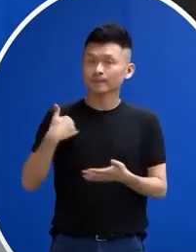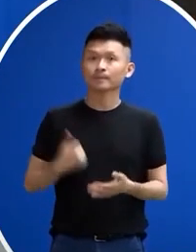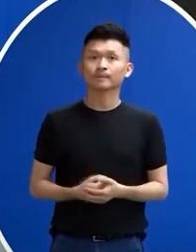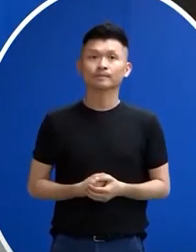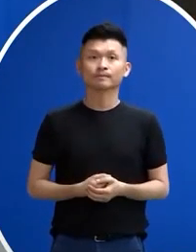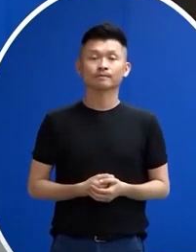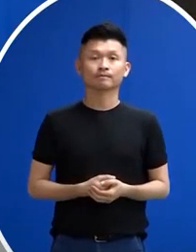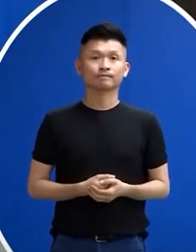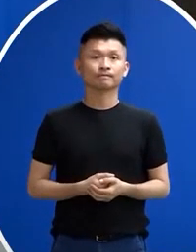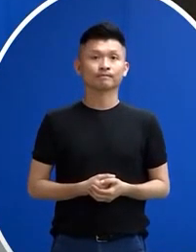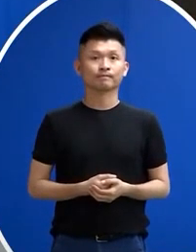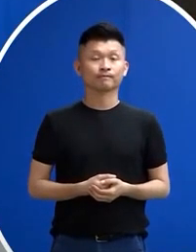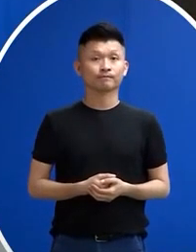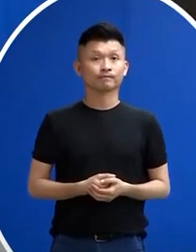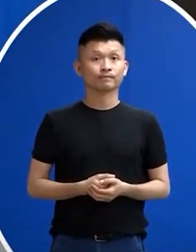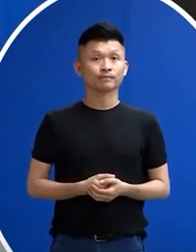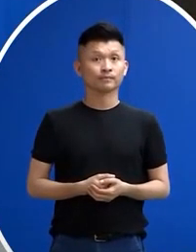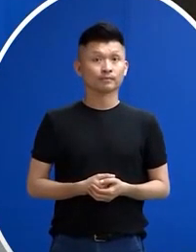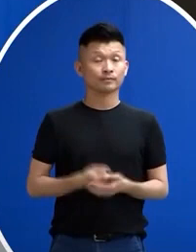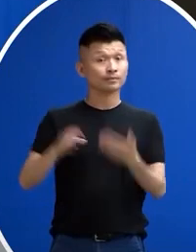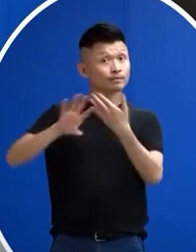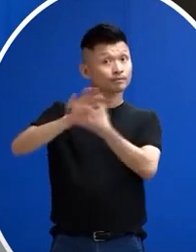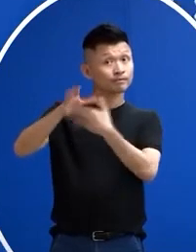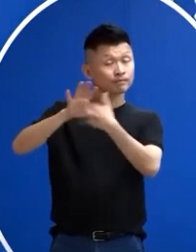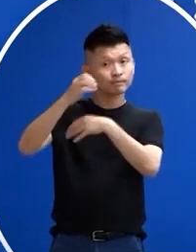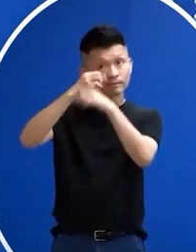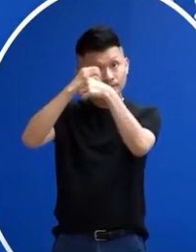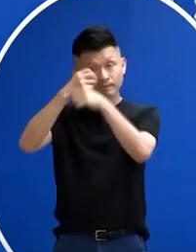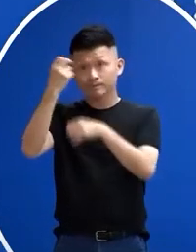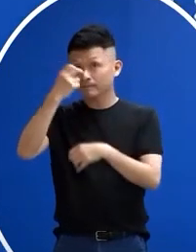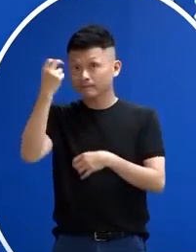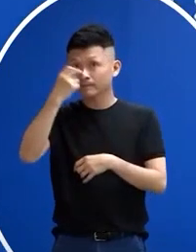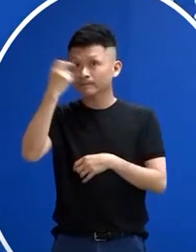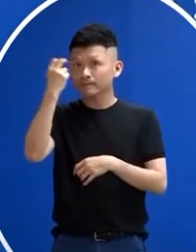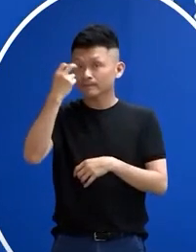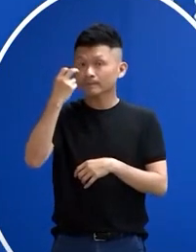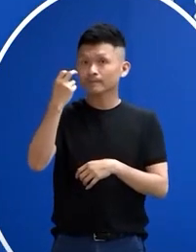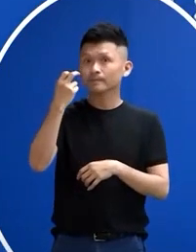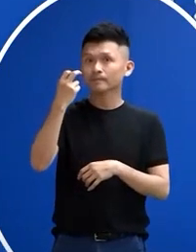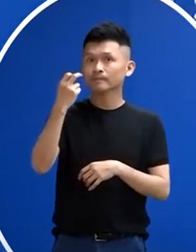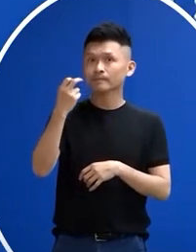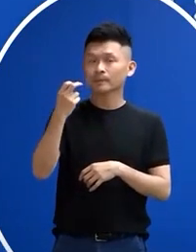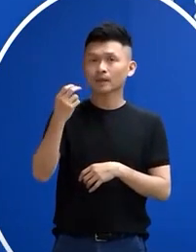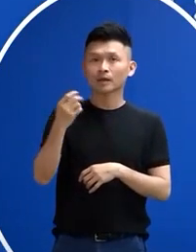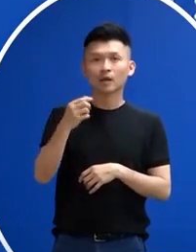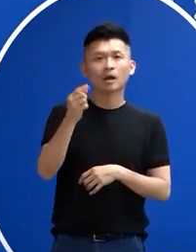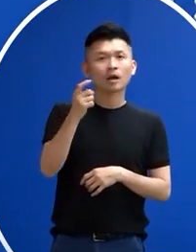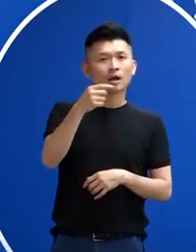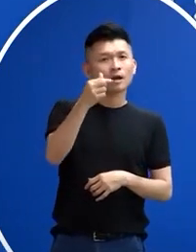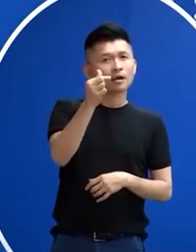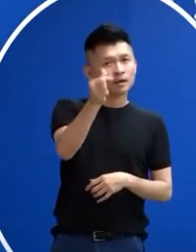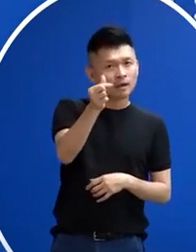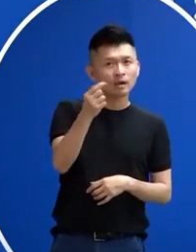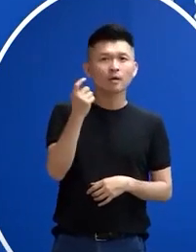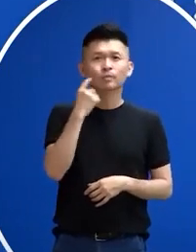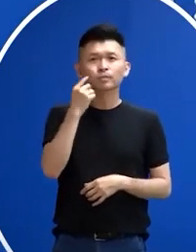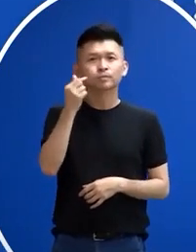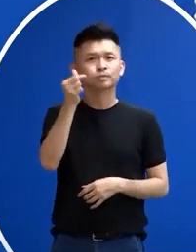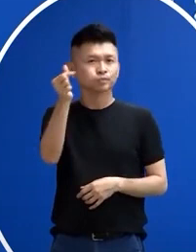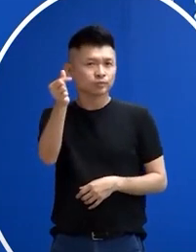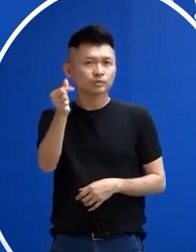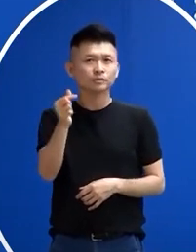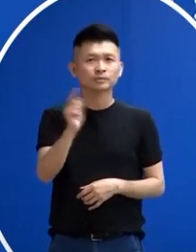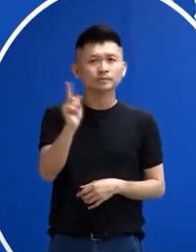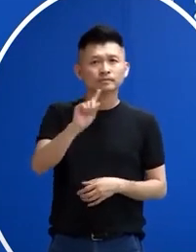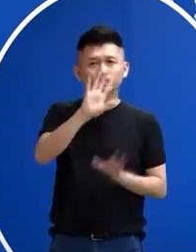好，其实相对的在国外被检验齁，有一些相关的一些弱阳性或假阳性的一些情况，